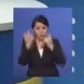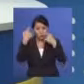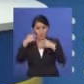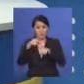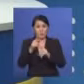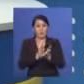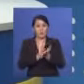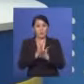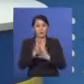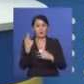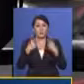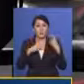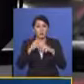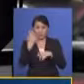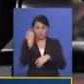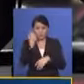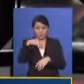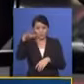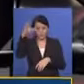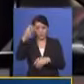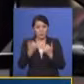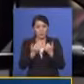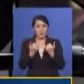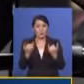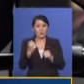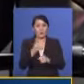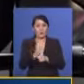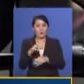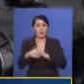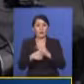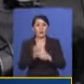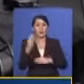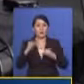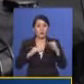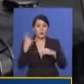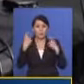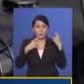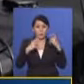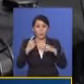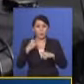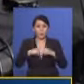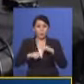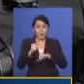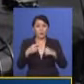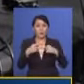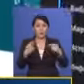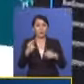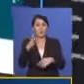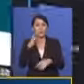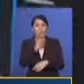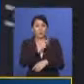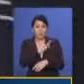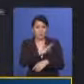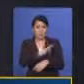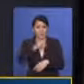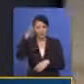технологиялар. Осының барлығы студенттердің сапалы білім алуына қызмет етуге негізделген. Жаңа құрылғылар мен студенттер және оқытушылар кез келген